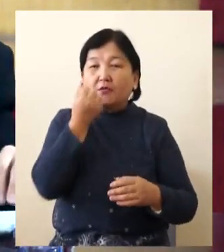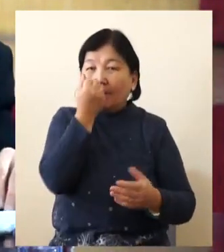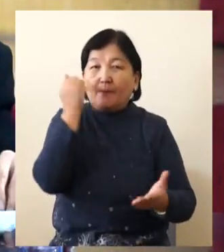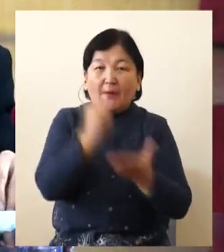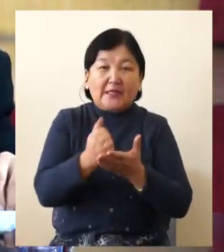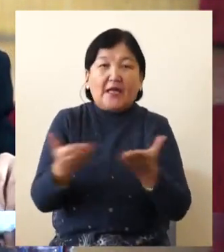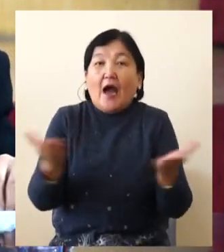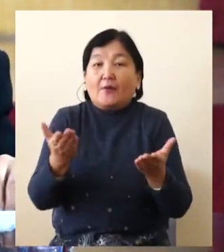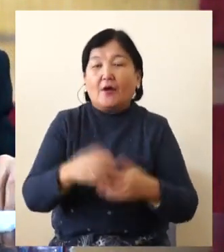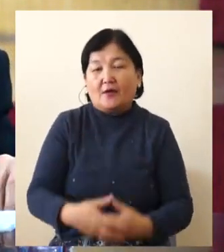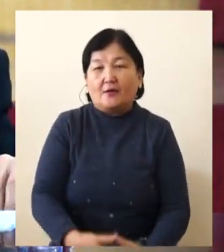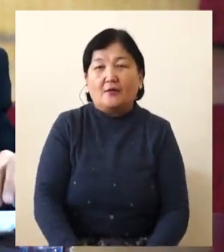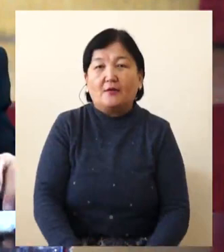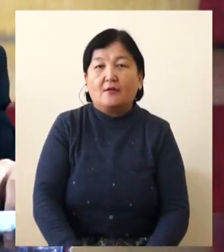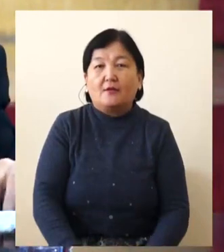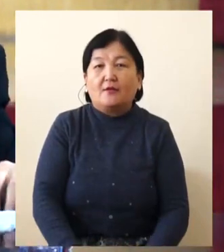гэсэн баталгаа хаа байгаа юм?